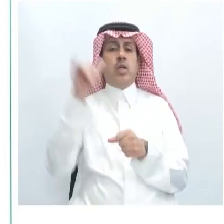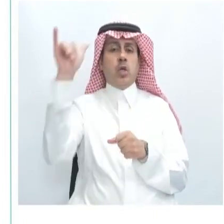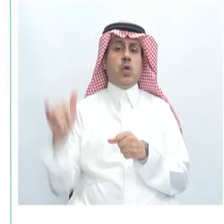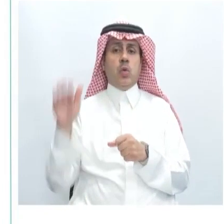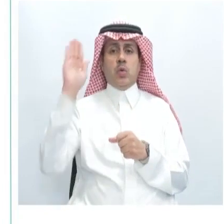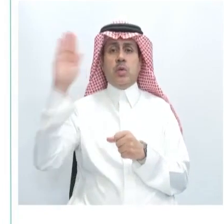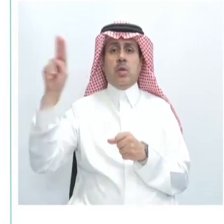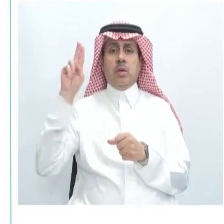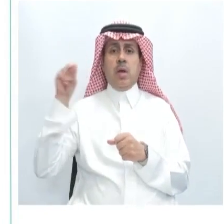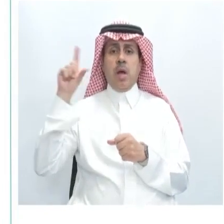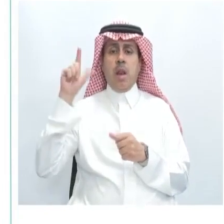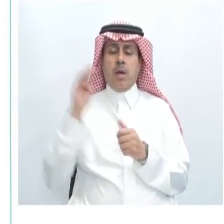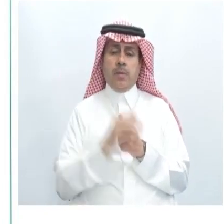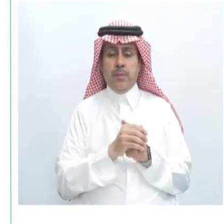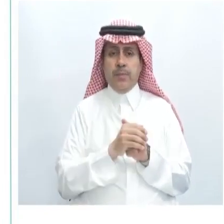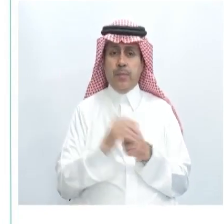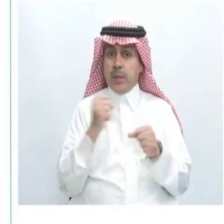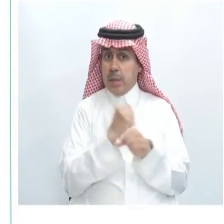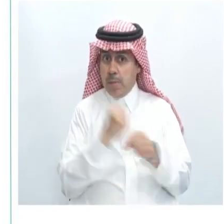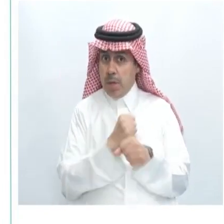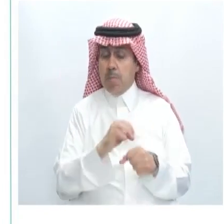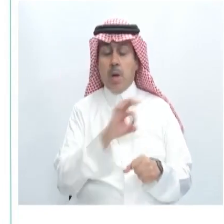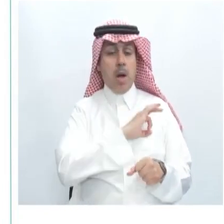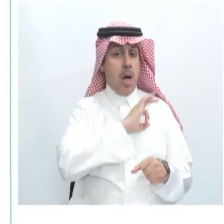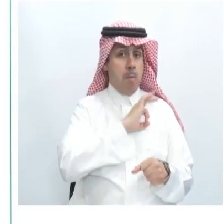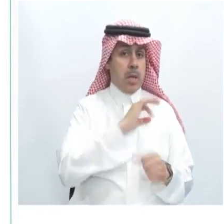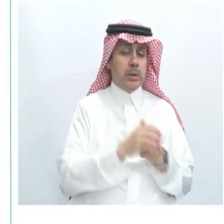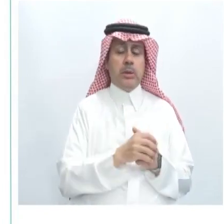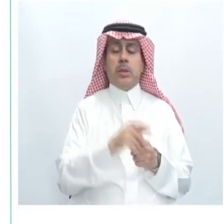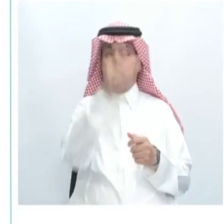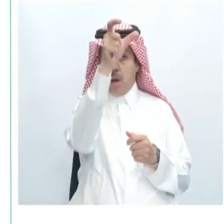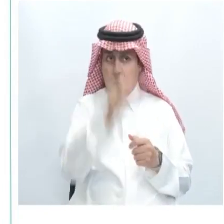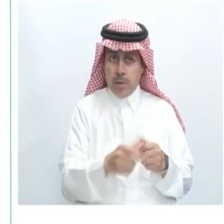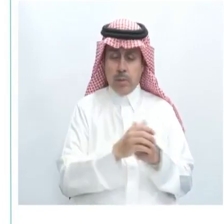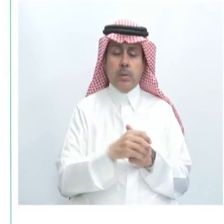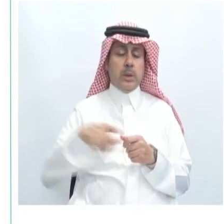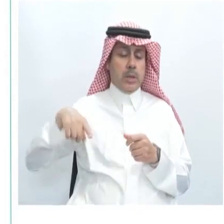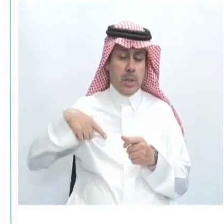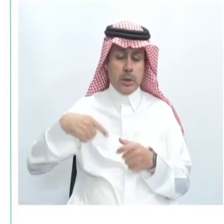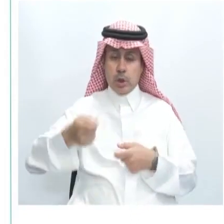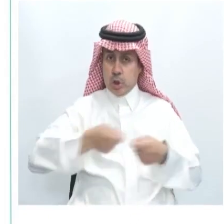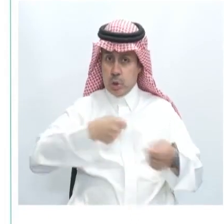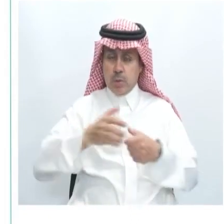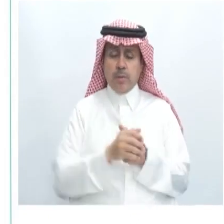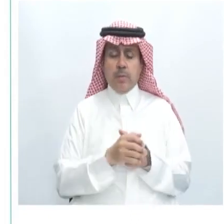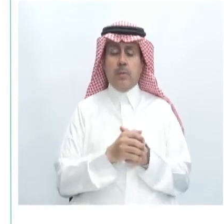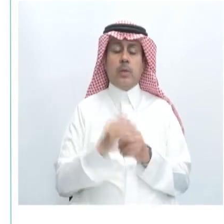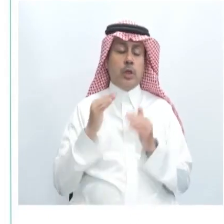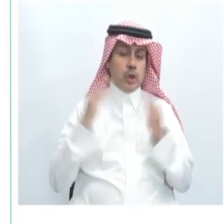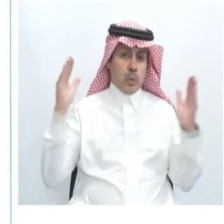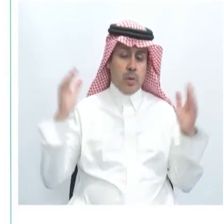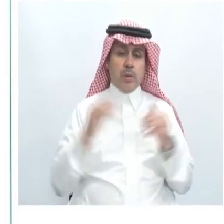يعيد مره اخرى وايضا تحقيق رغبات العميل من خلال ان اداره التسويق كما ذكرنا لها دور كبير في تطوير